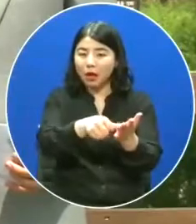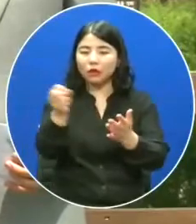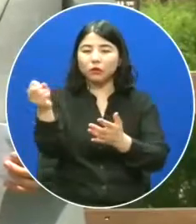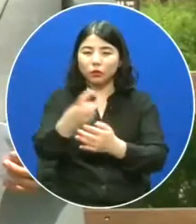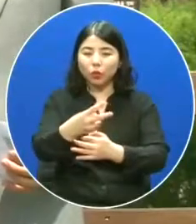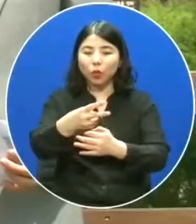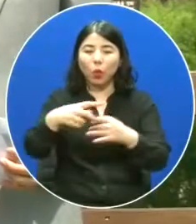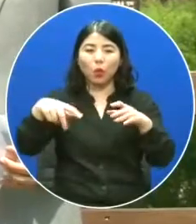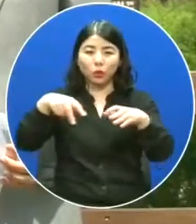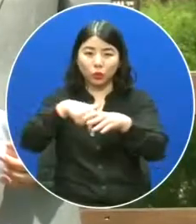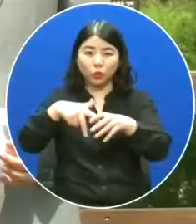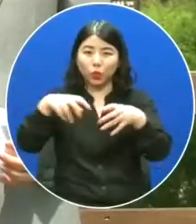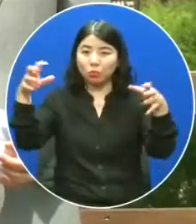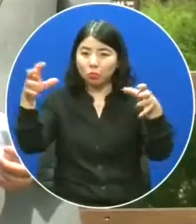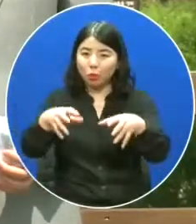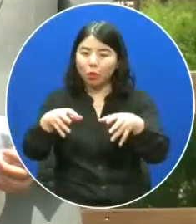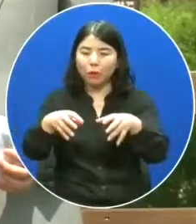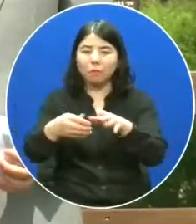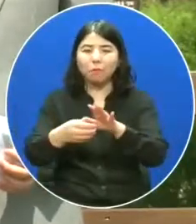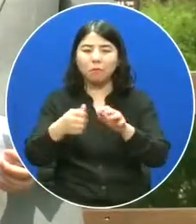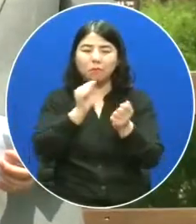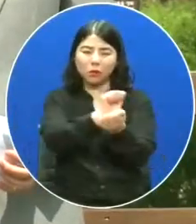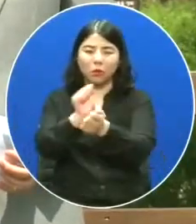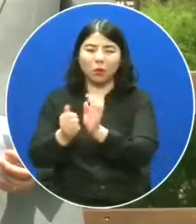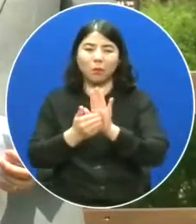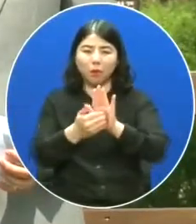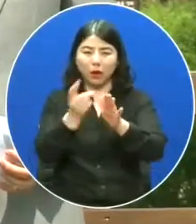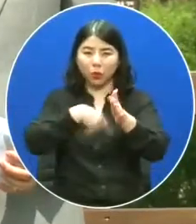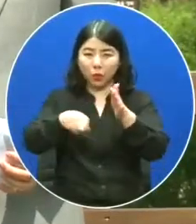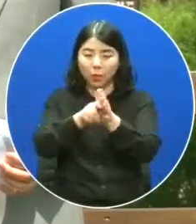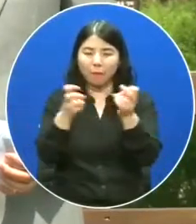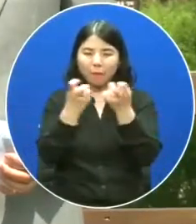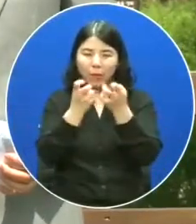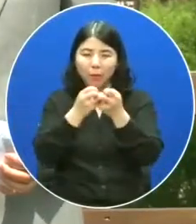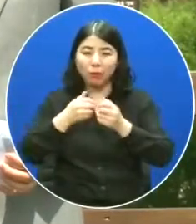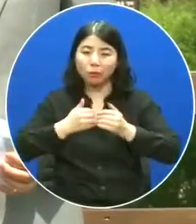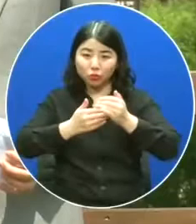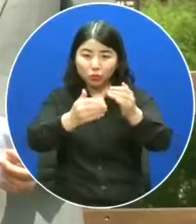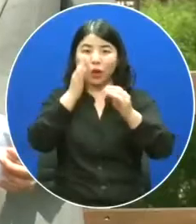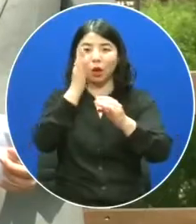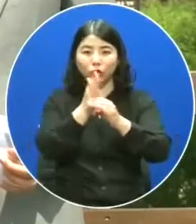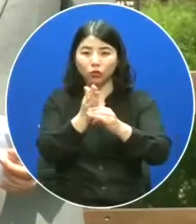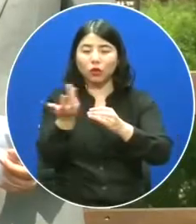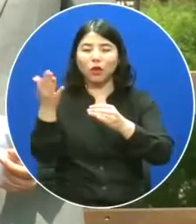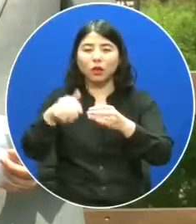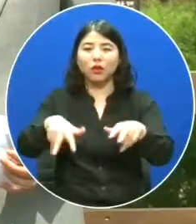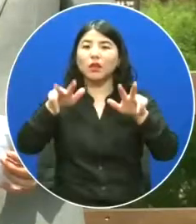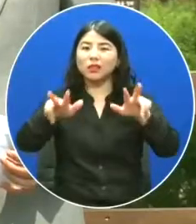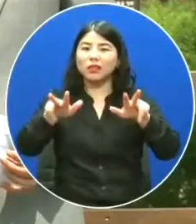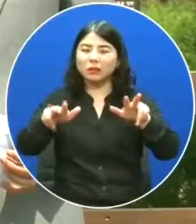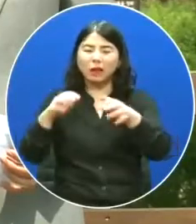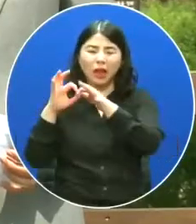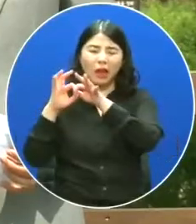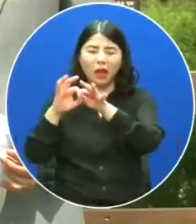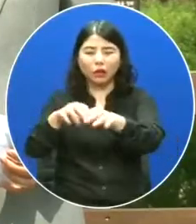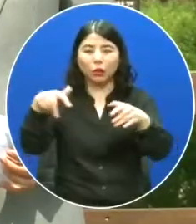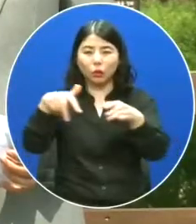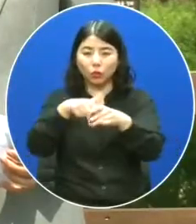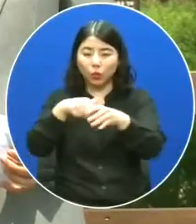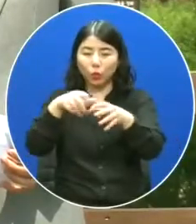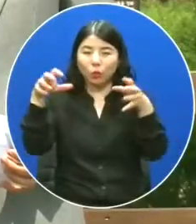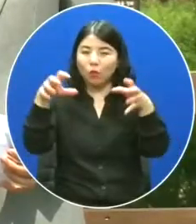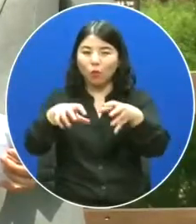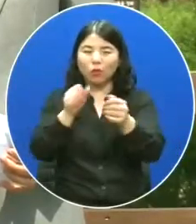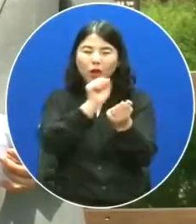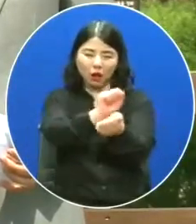종교 모임에서의 집단 감염을 막기 위한 대책을 시행하고 있지만 지금까지도 종교 모임에서의 감염 사례는